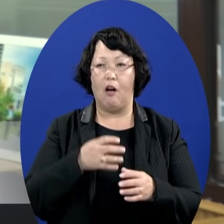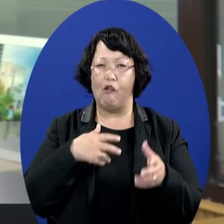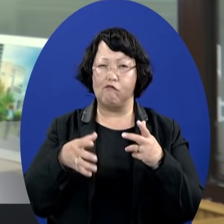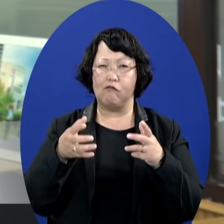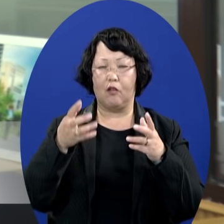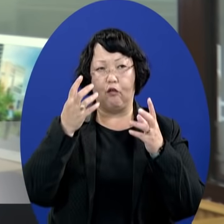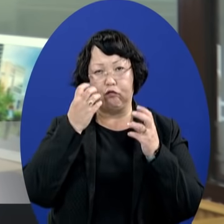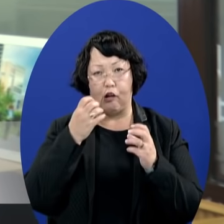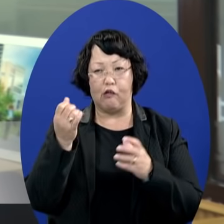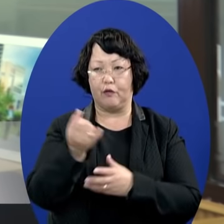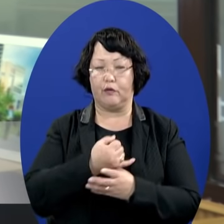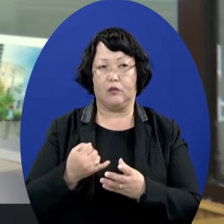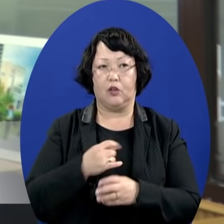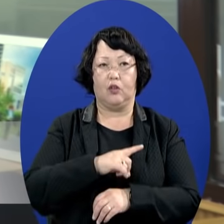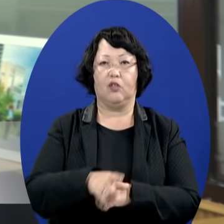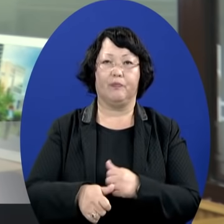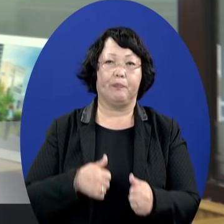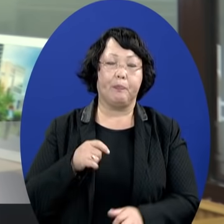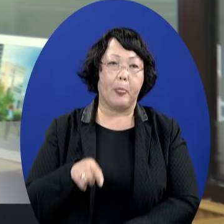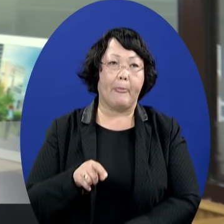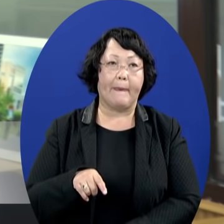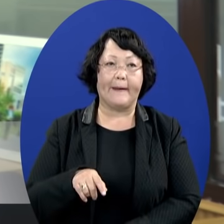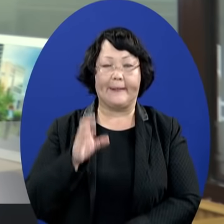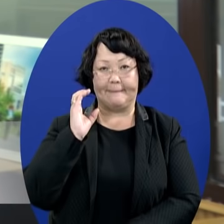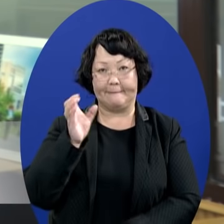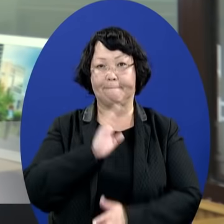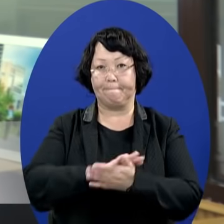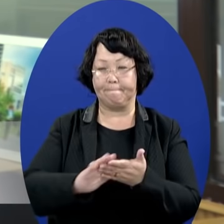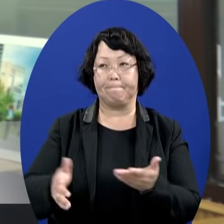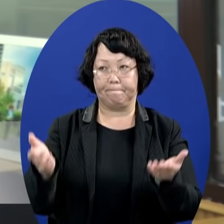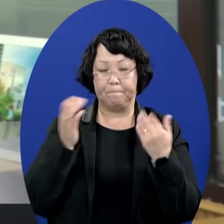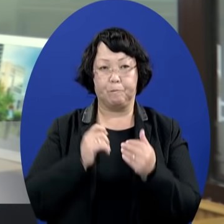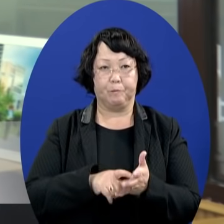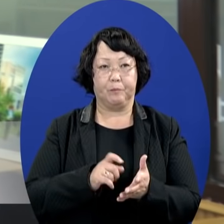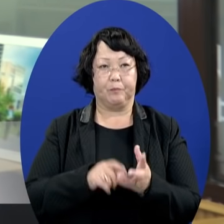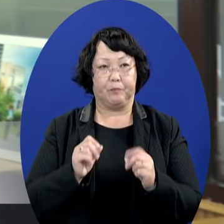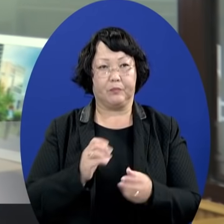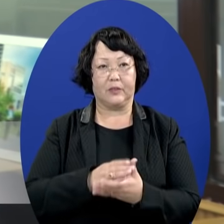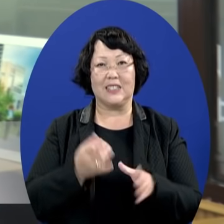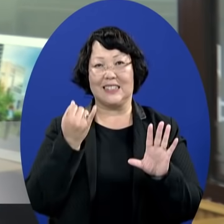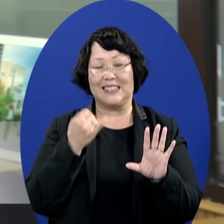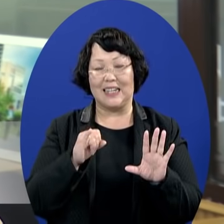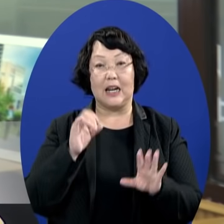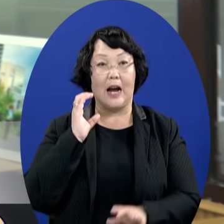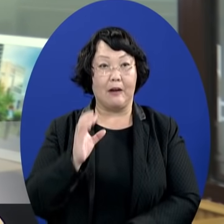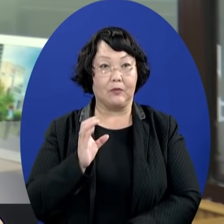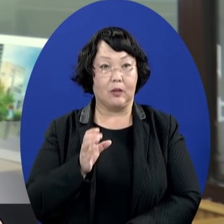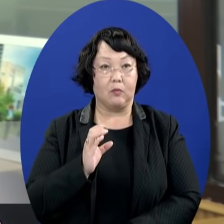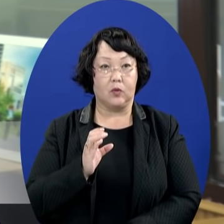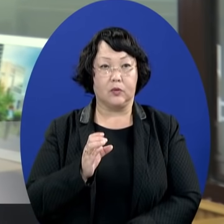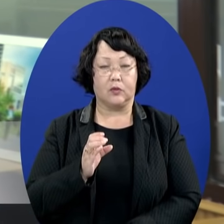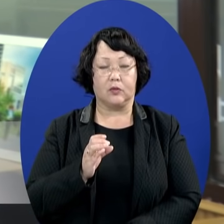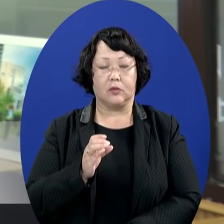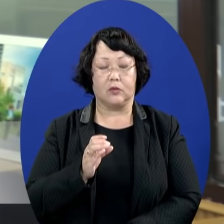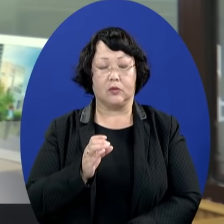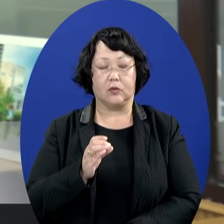ийм нөхцөл байдалтай байгаа гэсэн үг. Тэгэхээр энэ дээр парк шинжилт хийх зайлшгүй шаардлага байгаа. За 60 автобусны шинжилт, парк шинжилтийг энэ